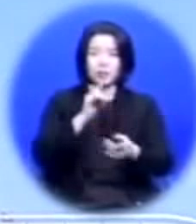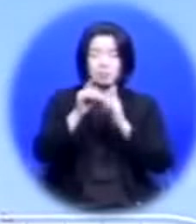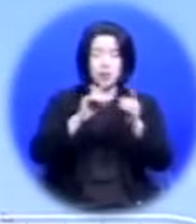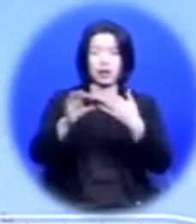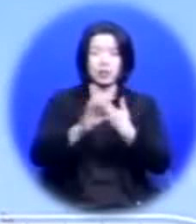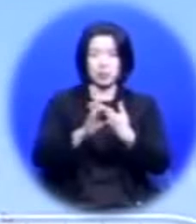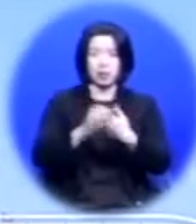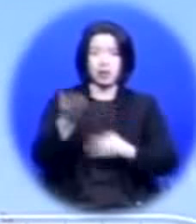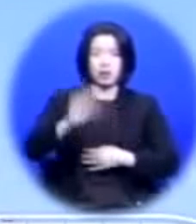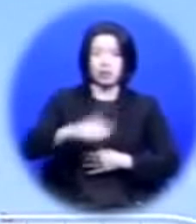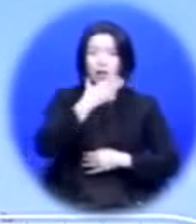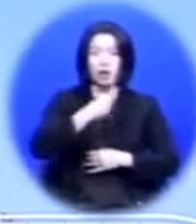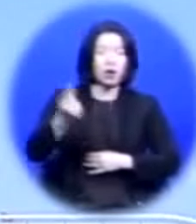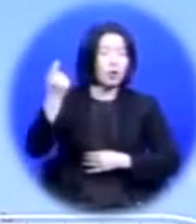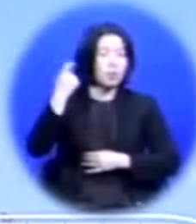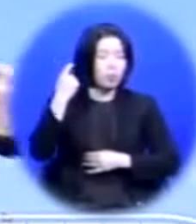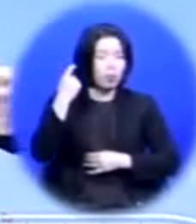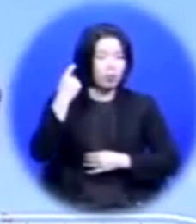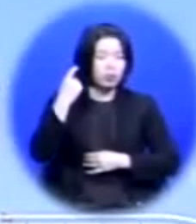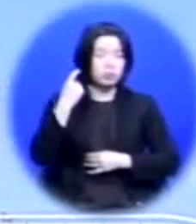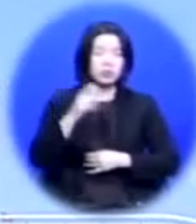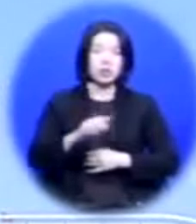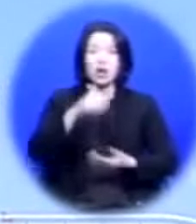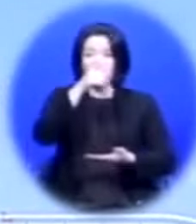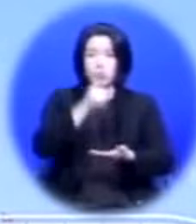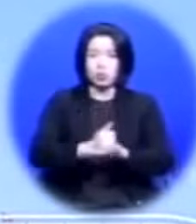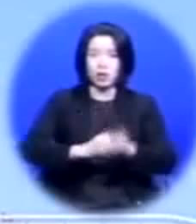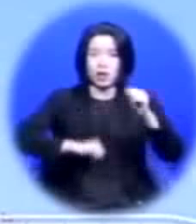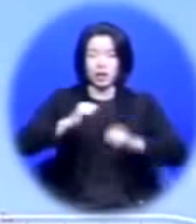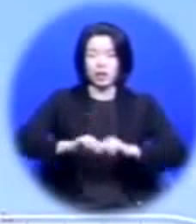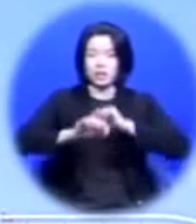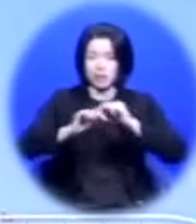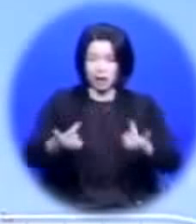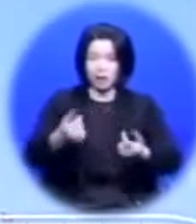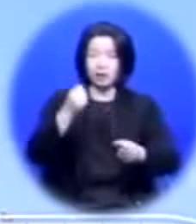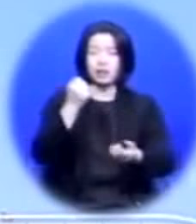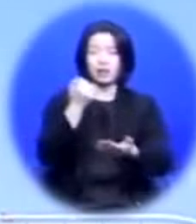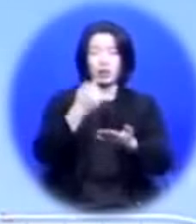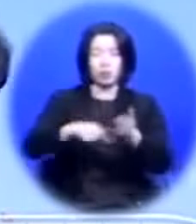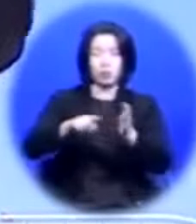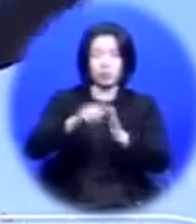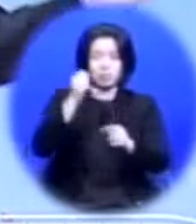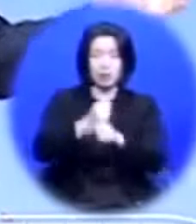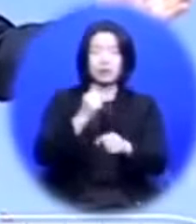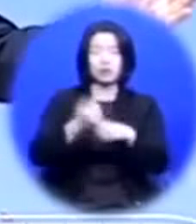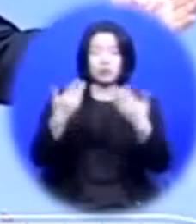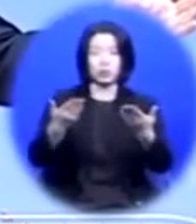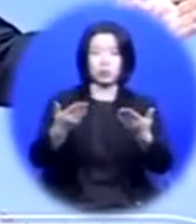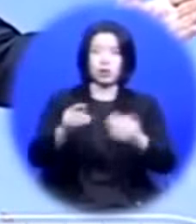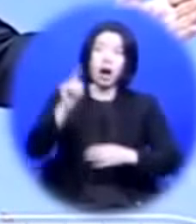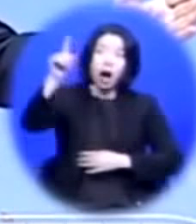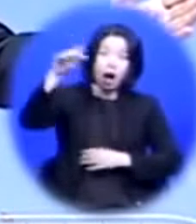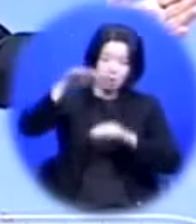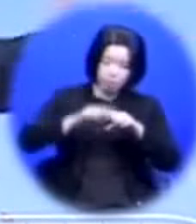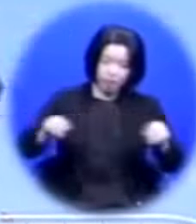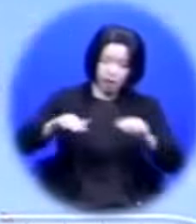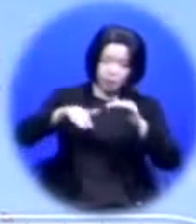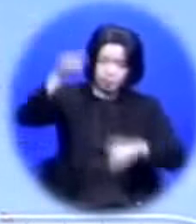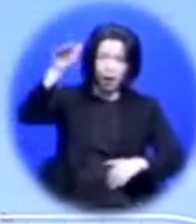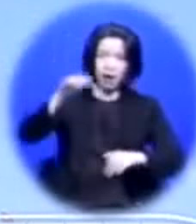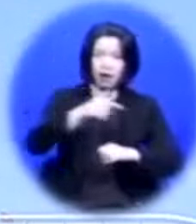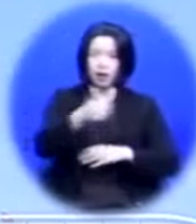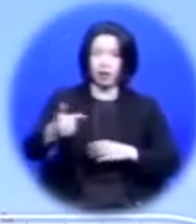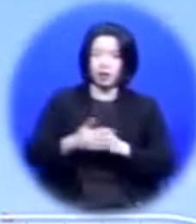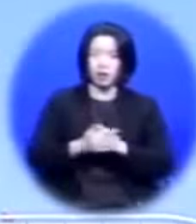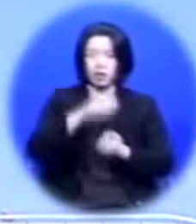복음은 죄를 짓지 않게 해주시겠다 이건 하늘과 땅 차입니다 죄를